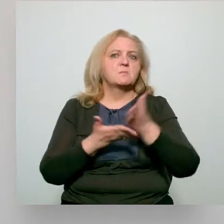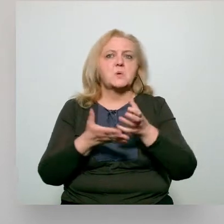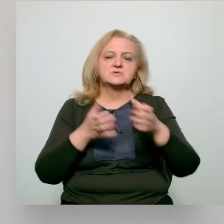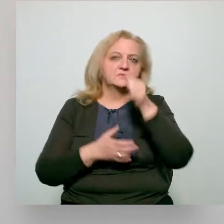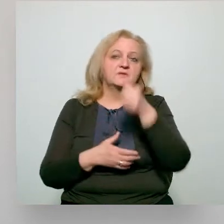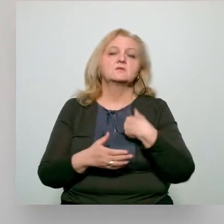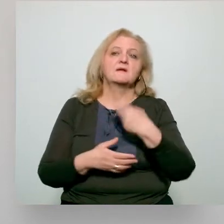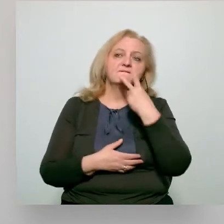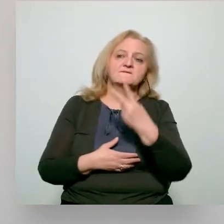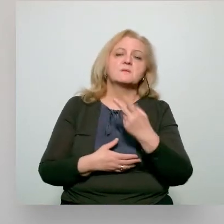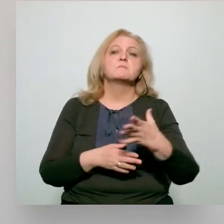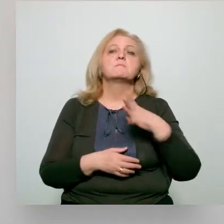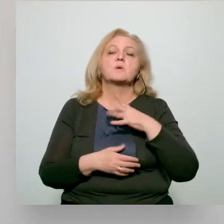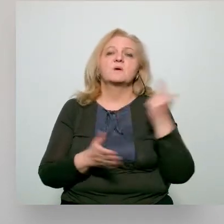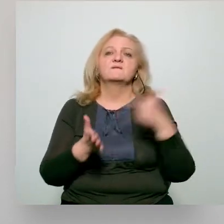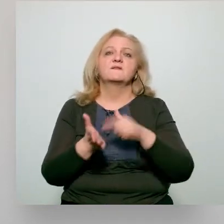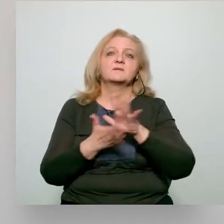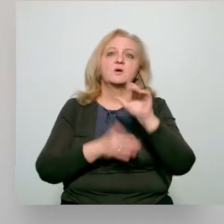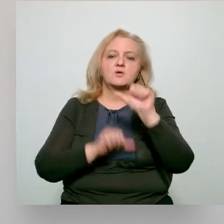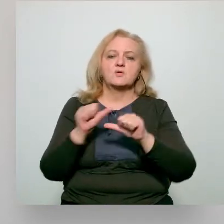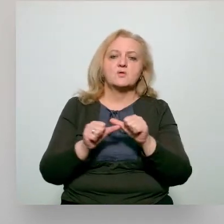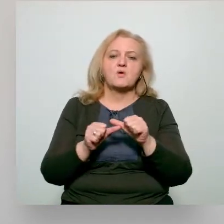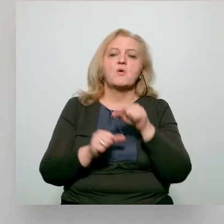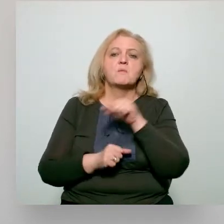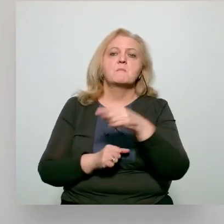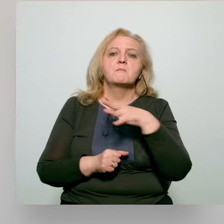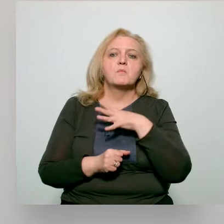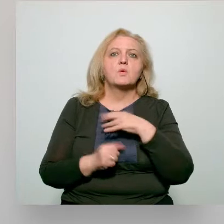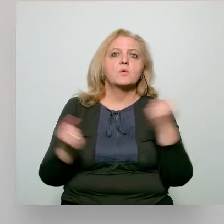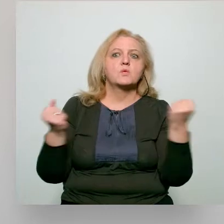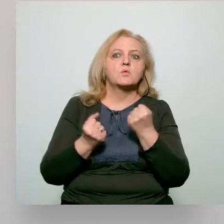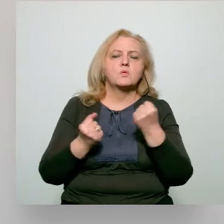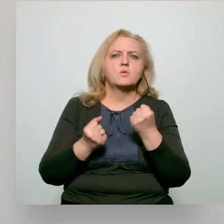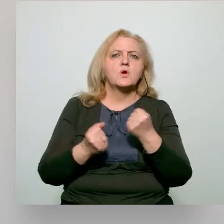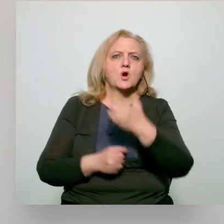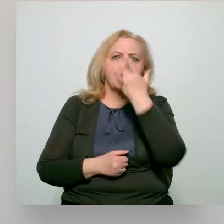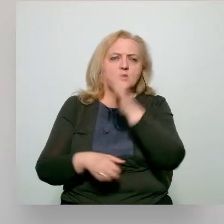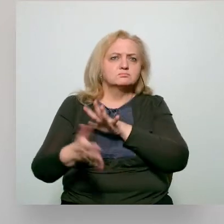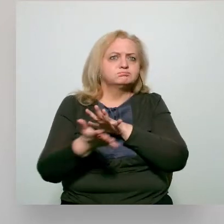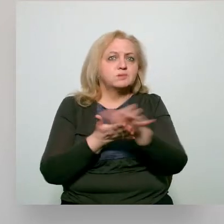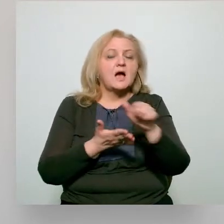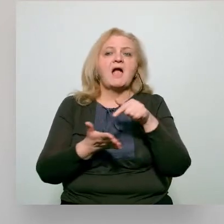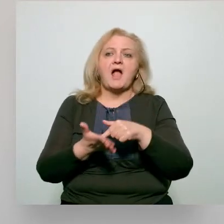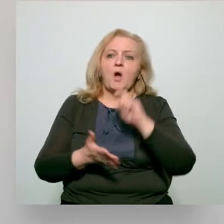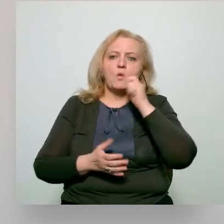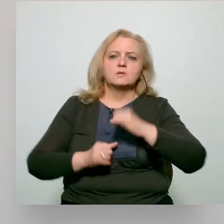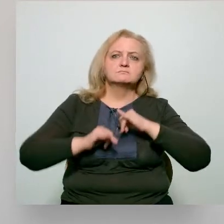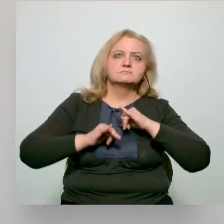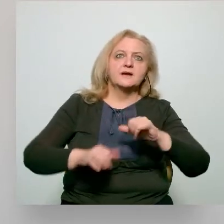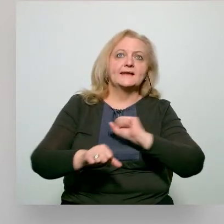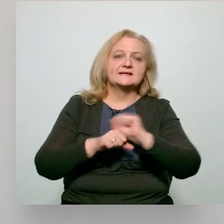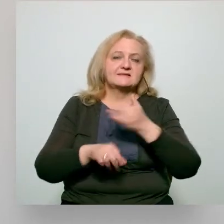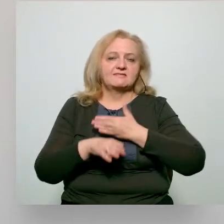w 2015 roku, kiedy Ukraina nie rozpadła się mimo brutalnego ataku Rosji i to, co obserwujemy teraz, Ukraina